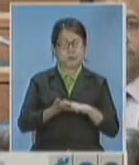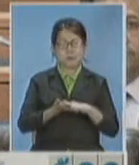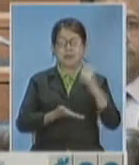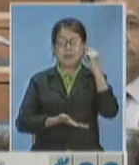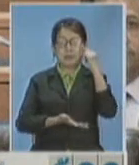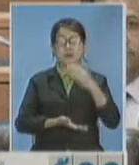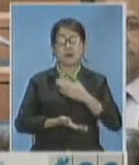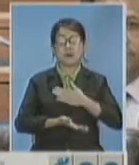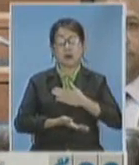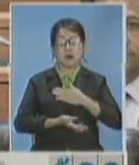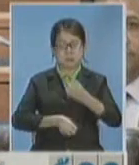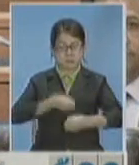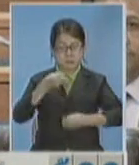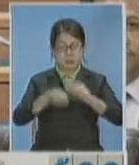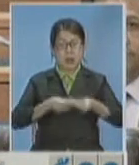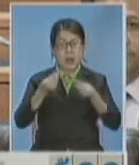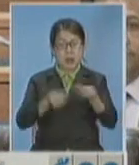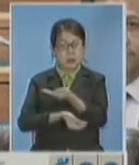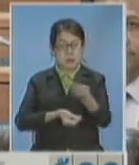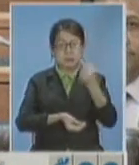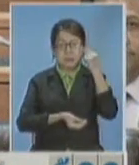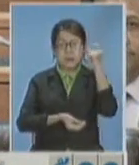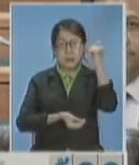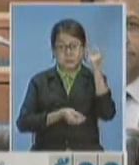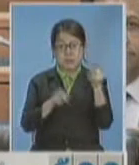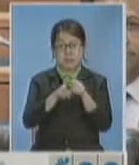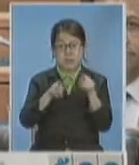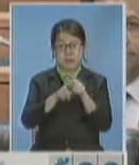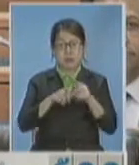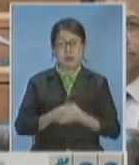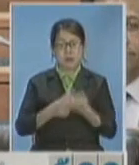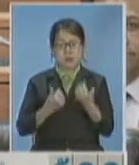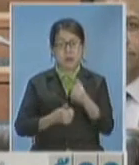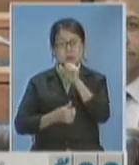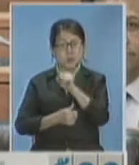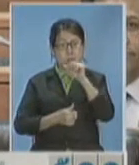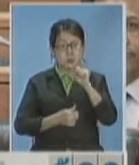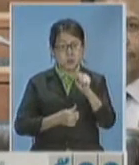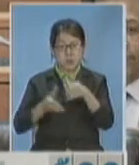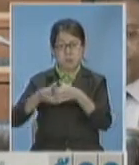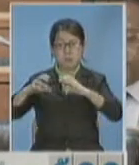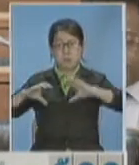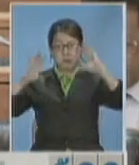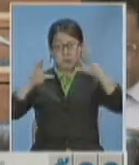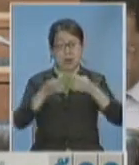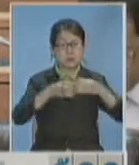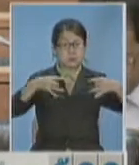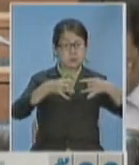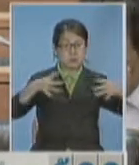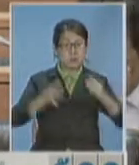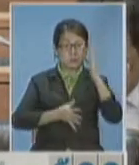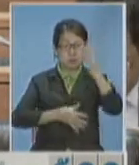จะทำความเข้าใจร่วมกันแล้วก็การทำหน้าที่ของสมาชิกทั้งสองฝ่ายถัดจากนี้ไปจะได้ราบรื่น